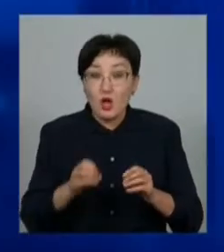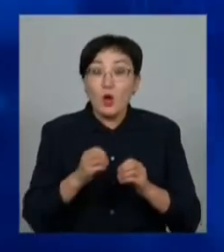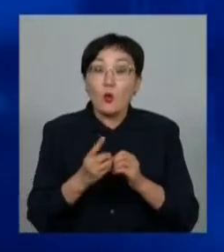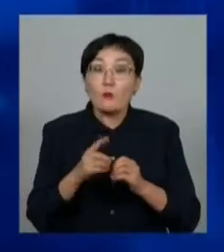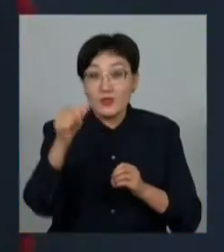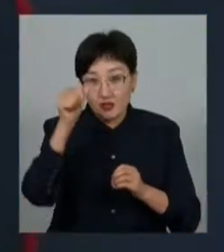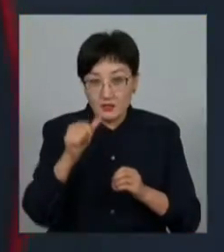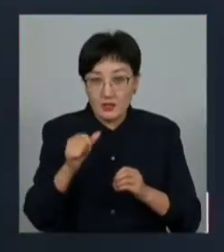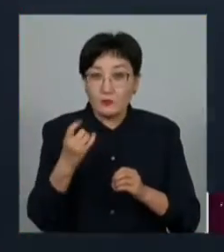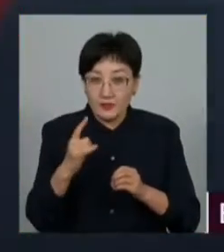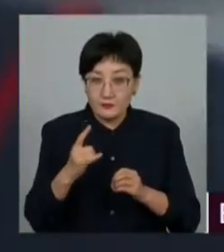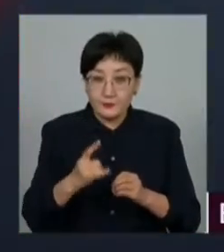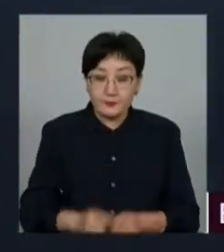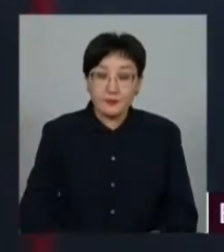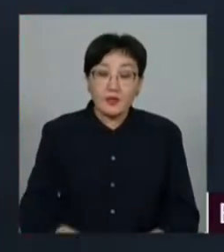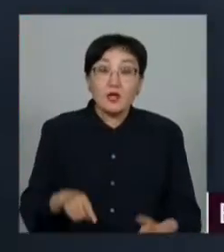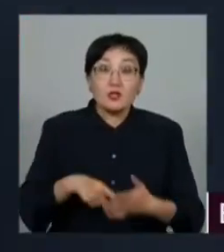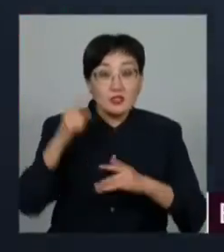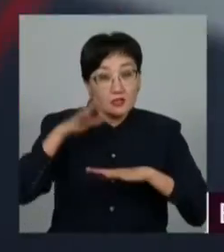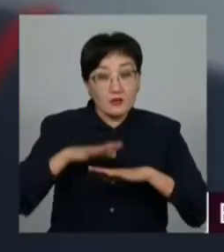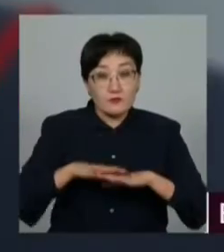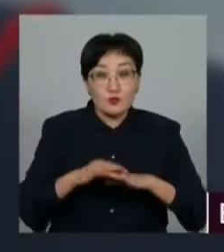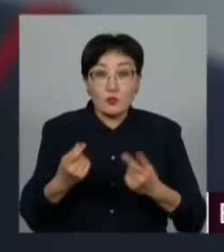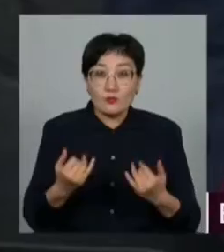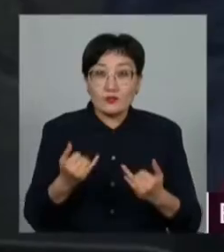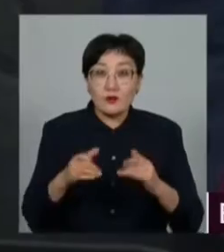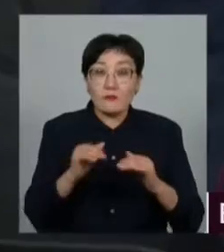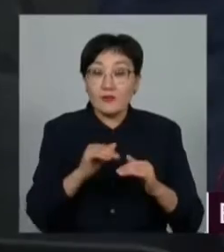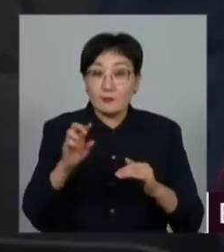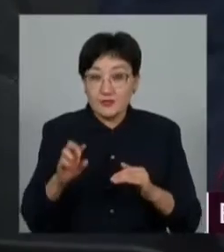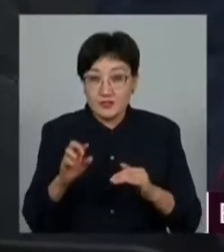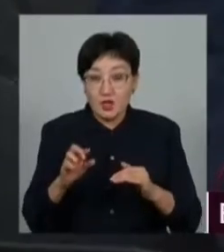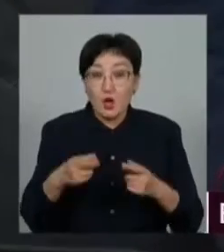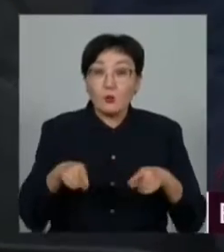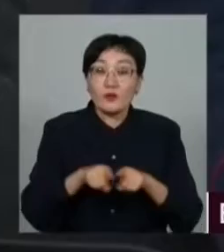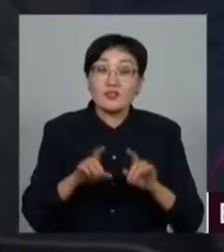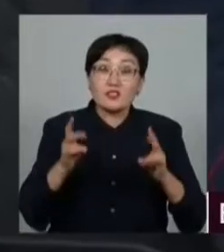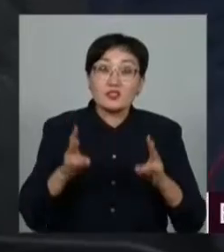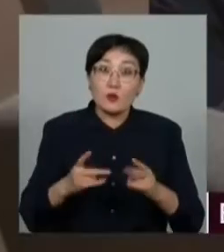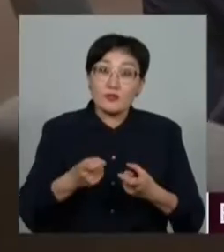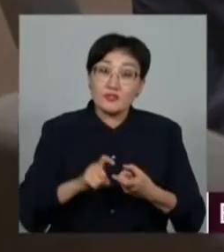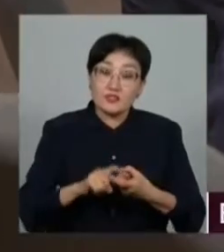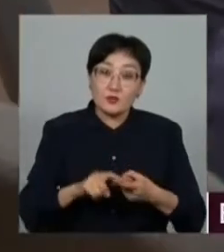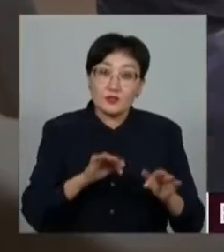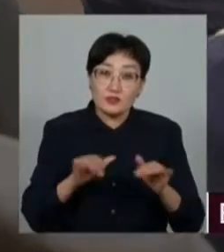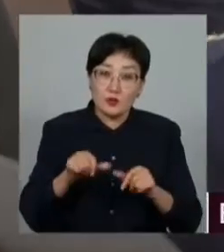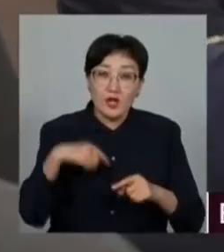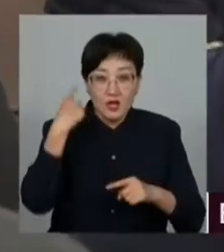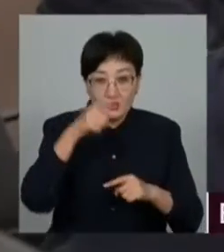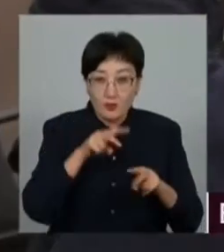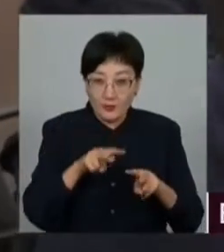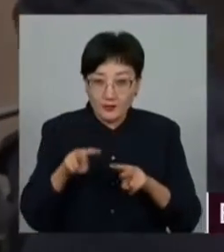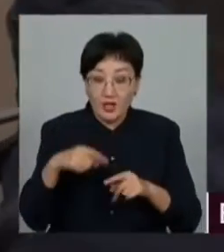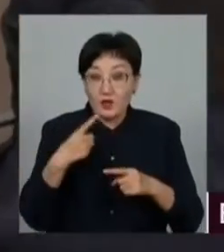11 айлық. Қала әкімі Бақытжан Сағынтаев бүгін Facebook парақшасында бұл оқиға бойынша істі жеке бақылауына